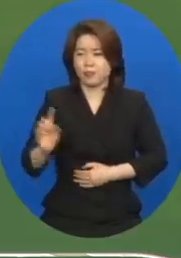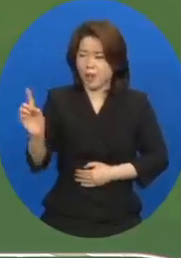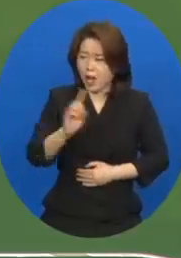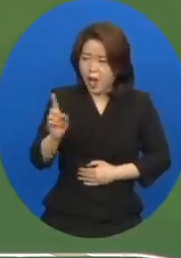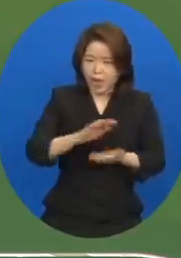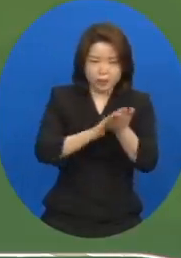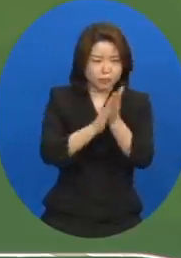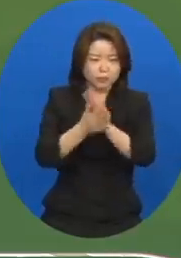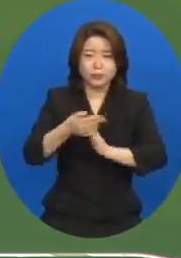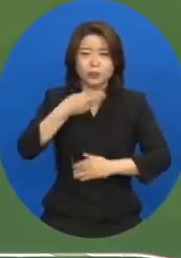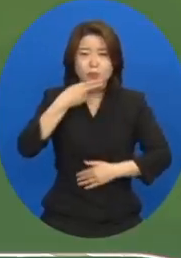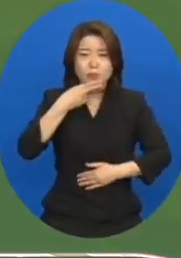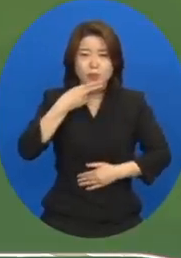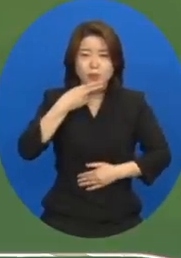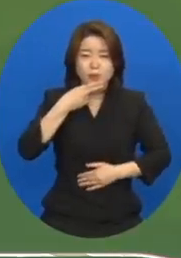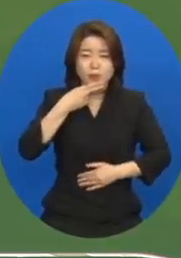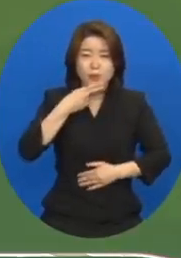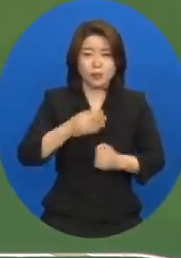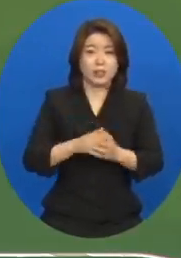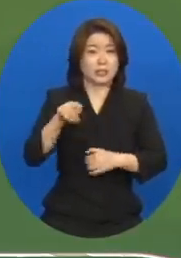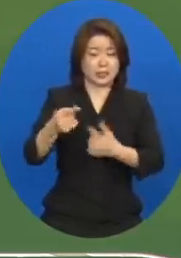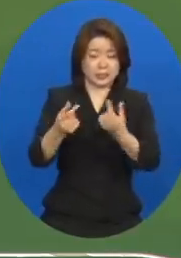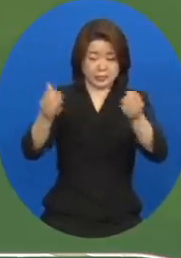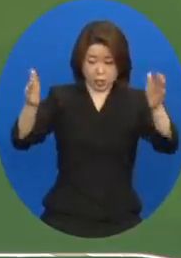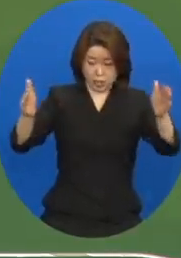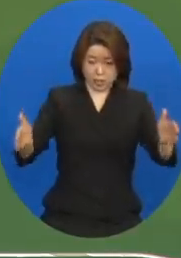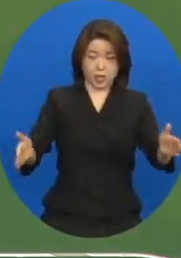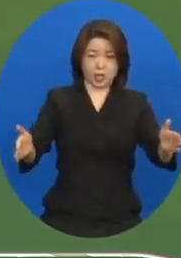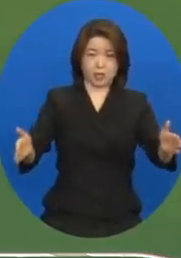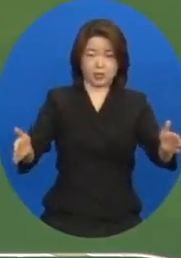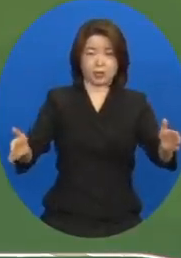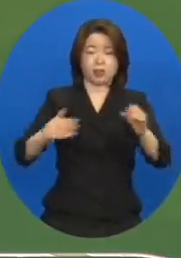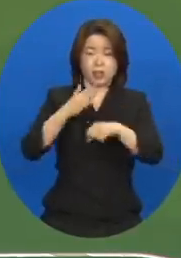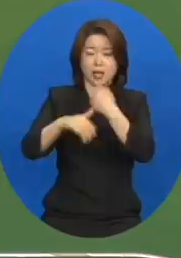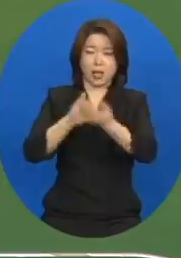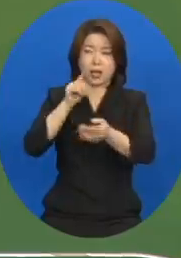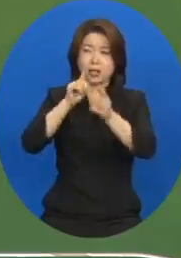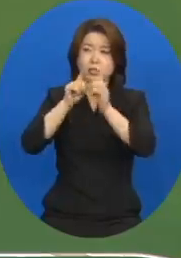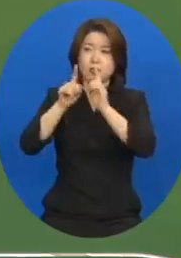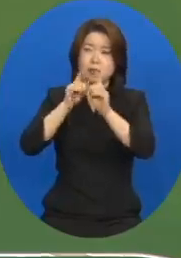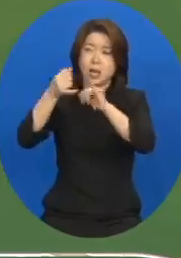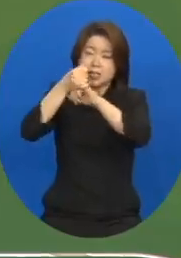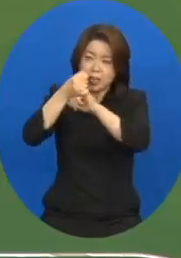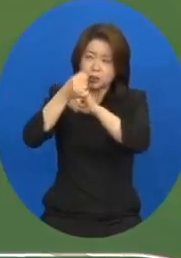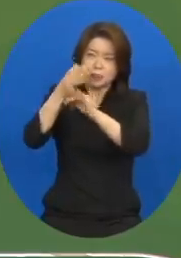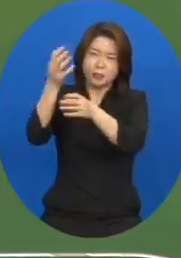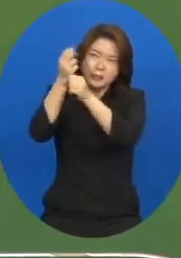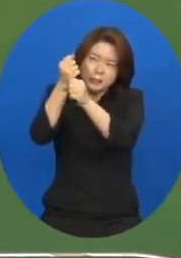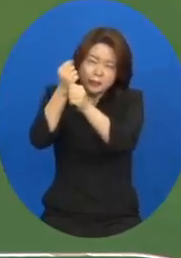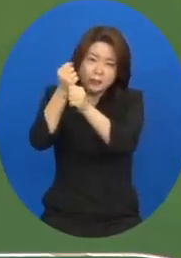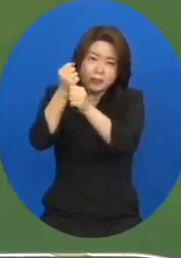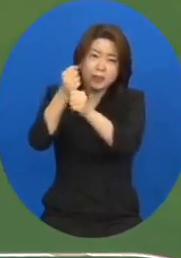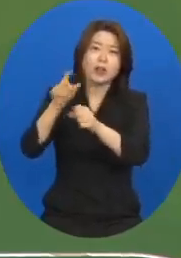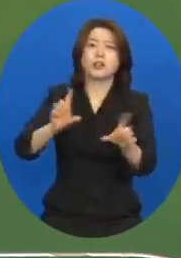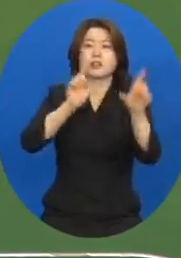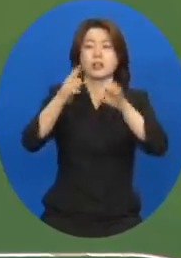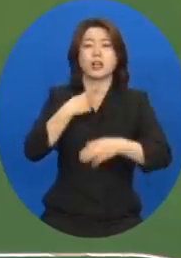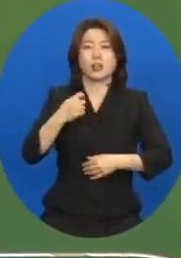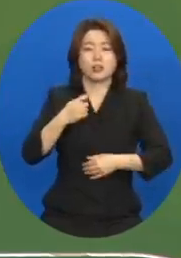아무런 변화가 없는 그런 기간 동안 하나님의 약속의 말씀을 붙잡고 살았던